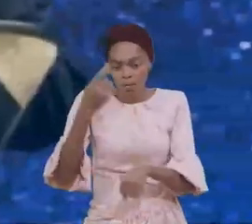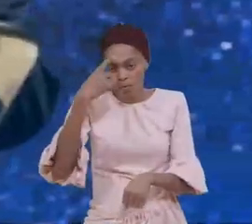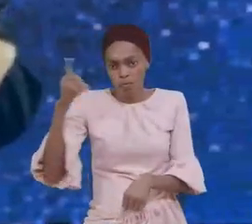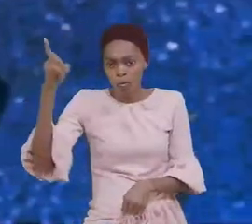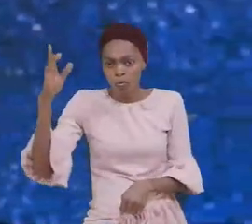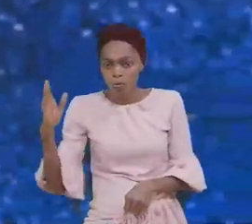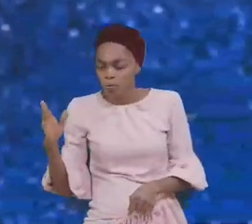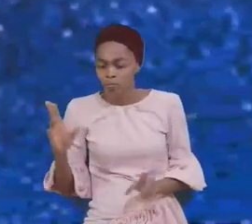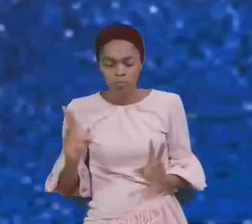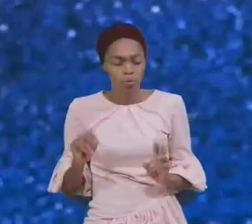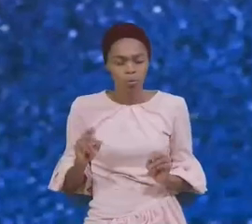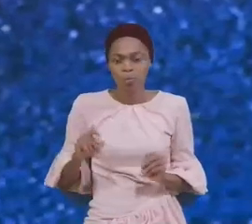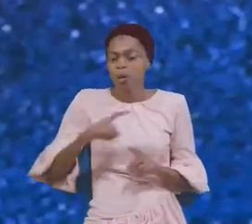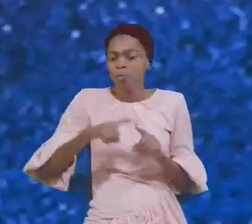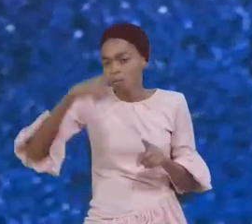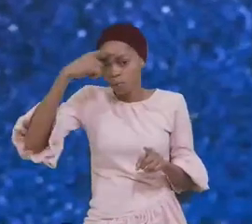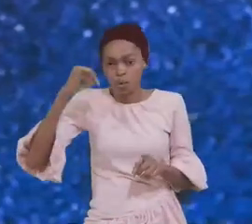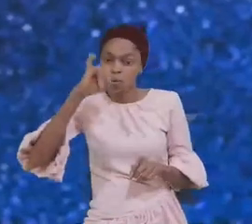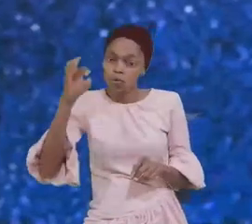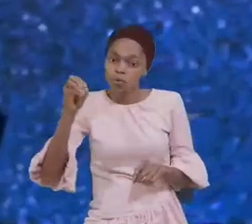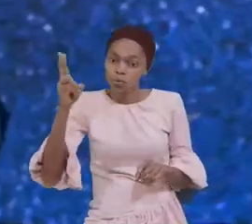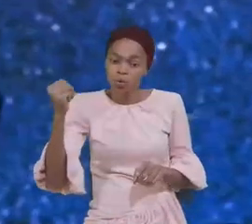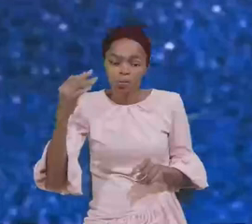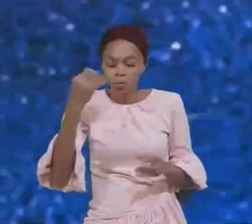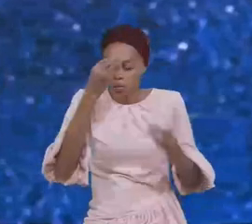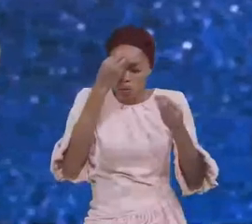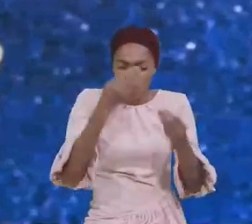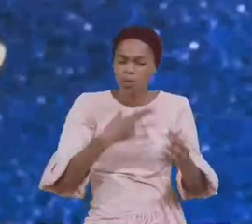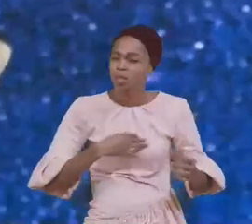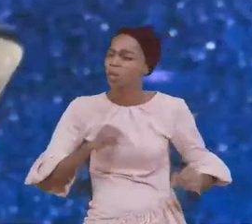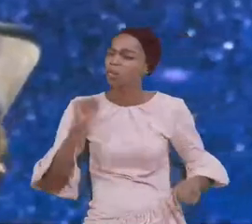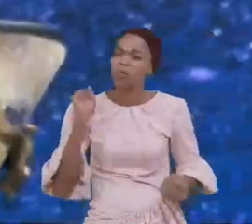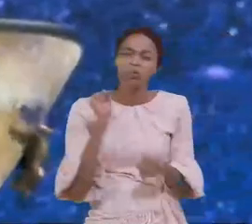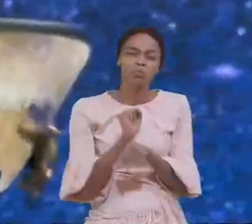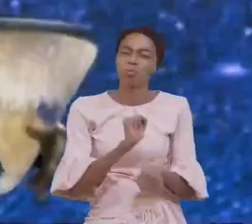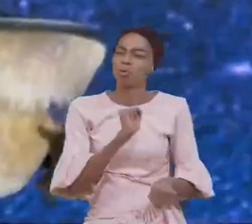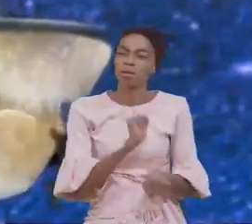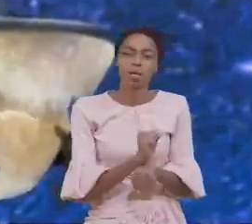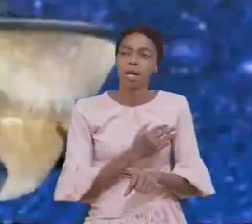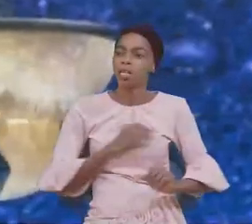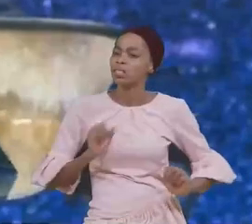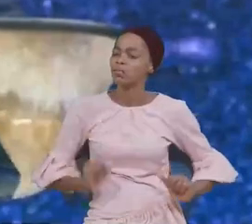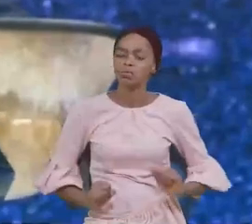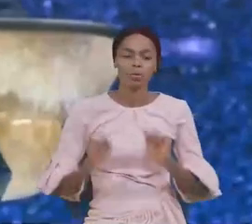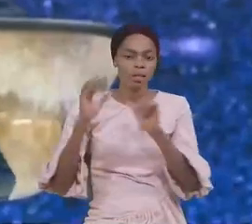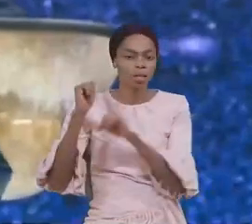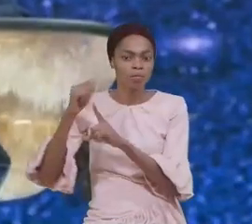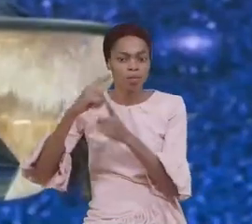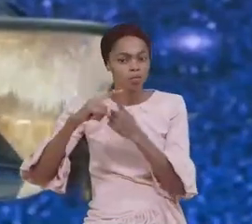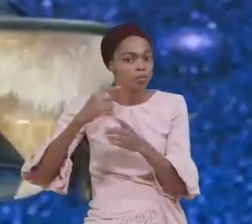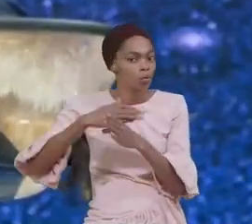était consacré, c'était totalement engagé, il s'est donné en une dévotion totale à l'œuvre que le